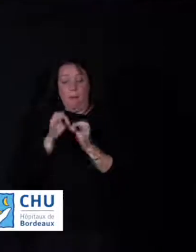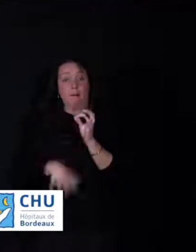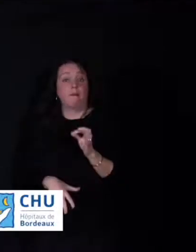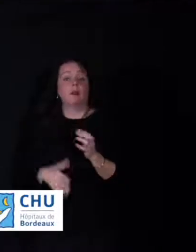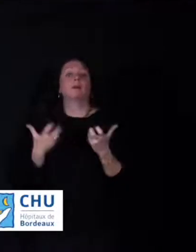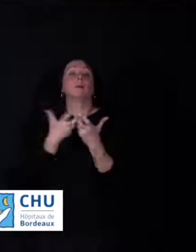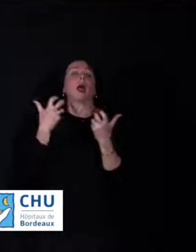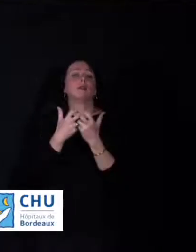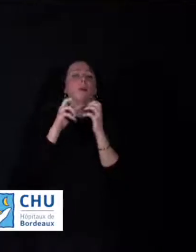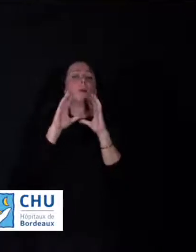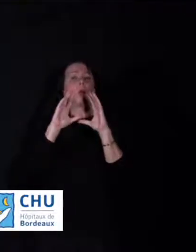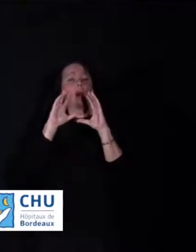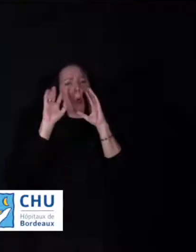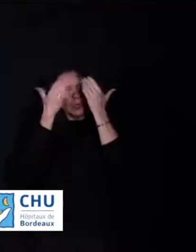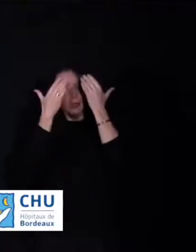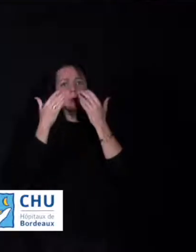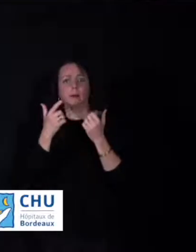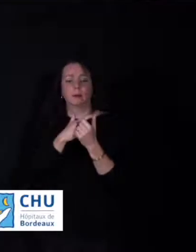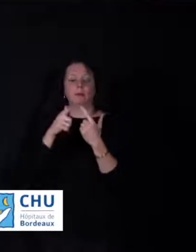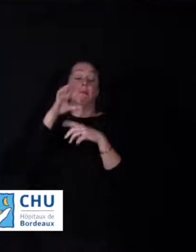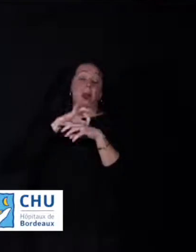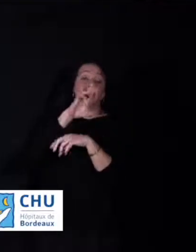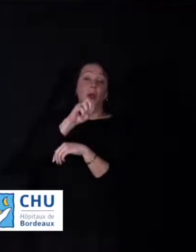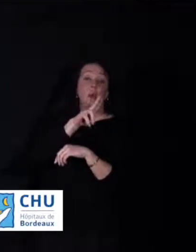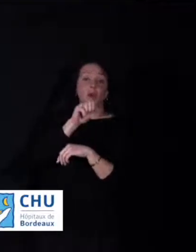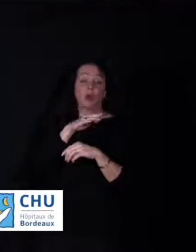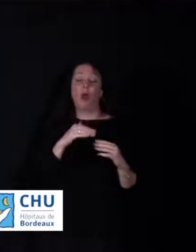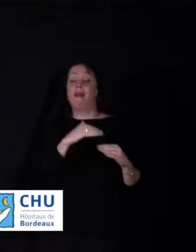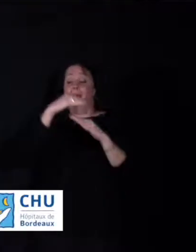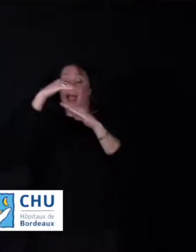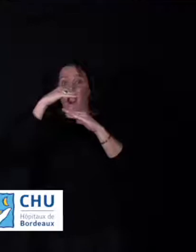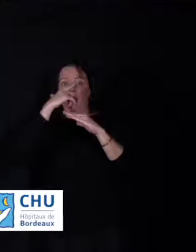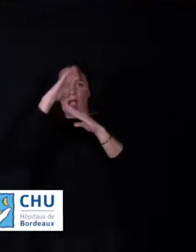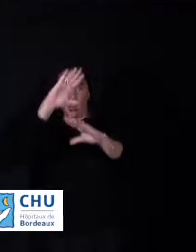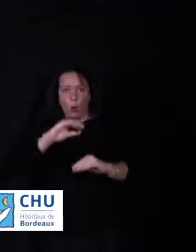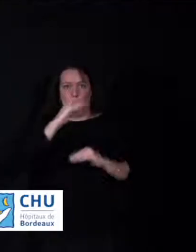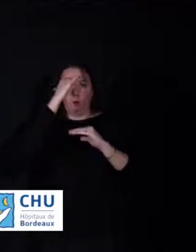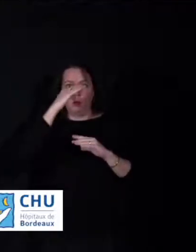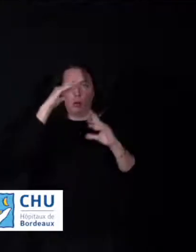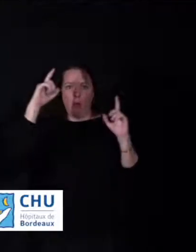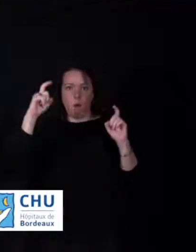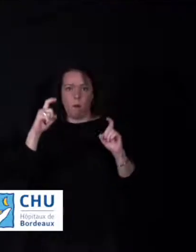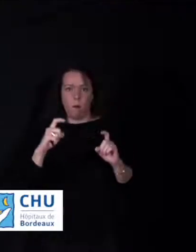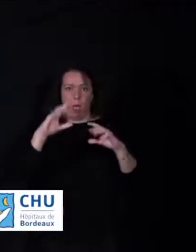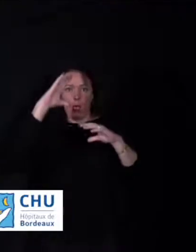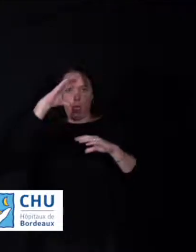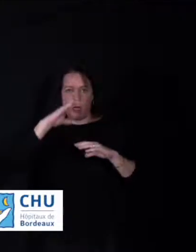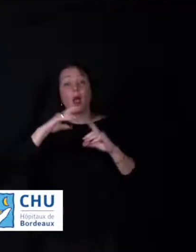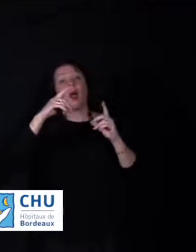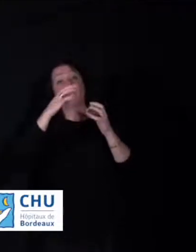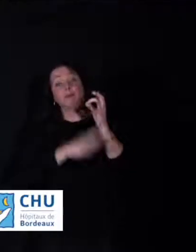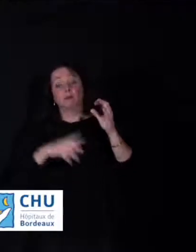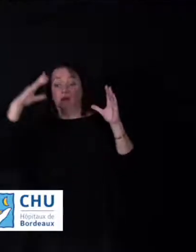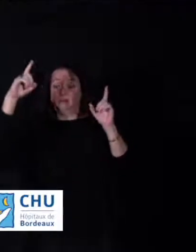exemple l'autisme et la rougeole. Et là, s'installe la perte de confiance dans le vaccin et donc une diminution